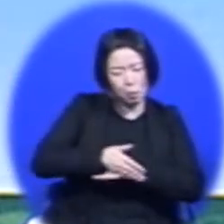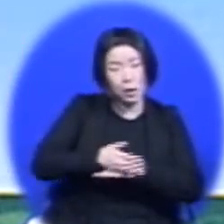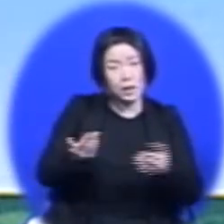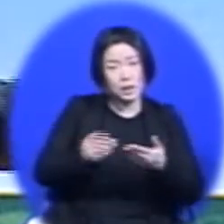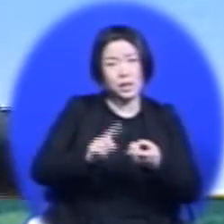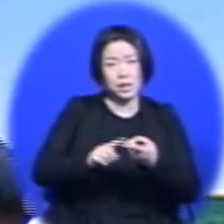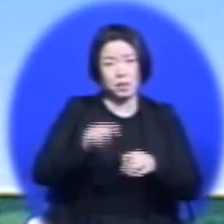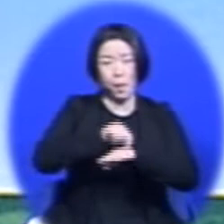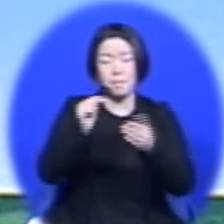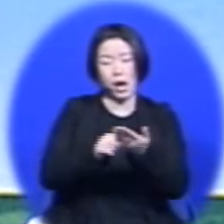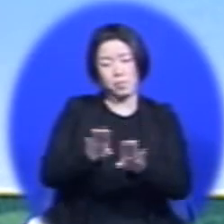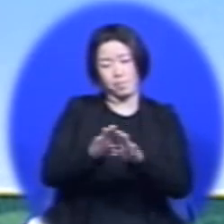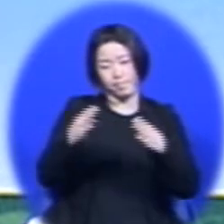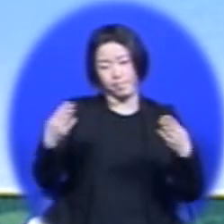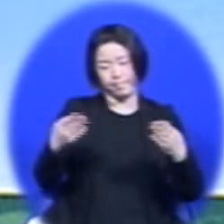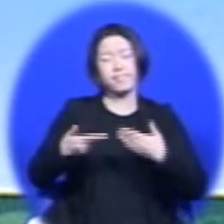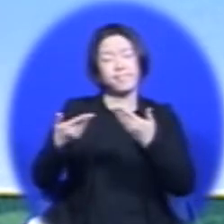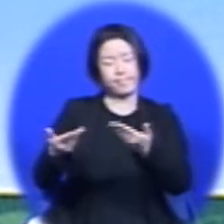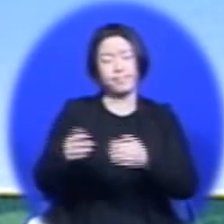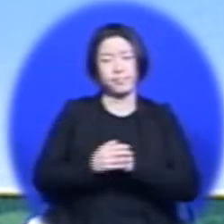대해서 마음이 열리게 됐습니다.